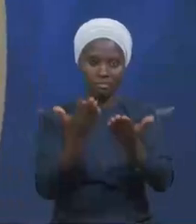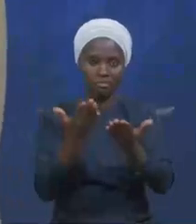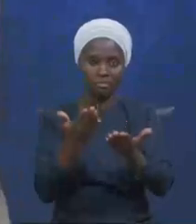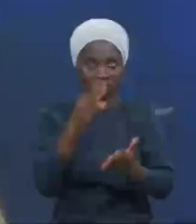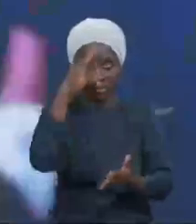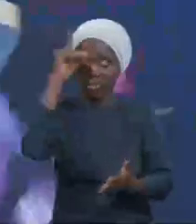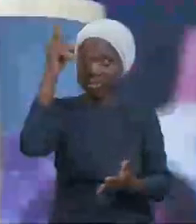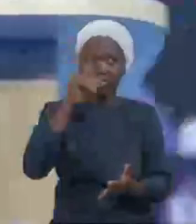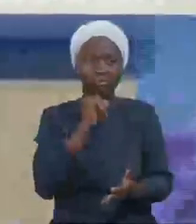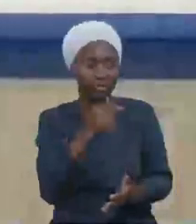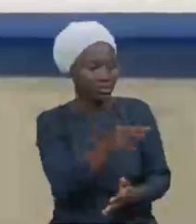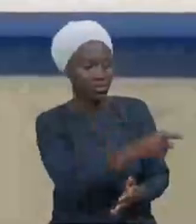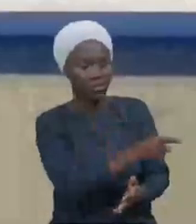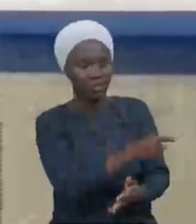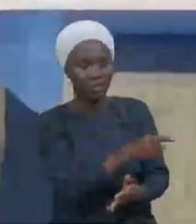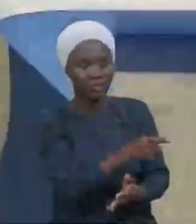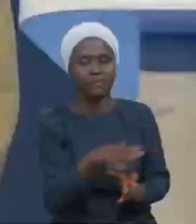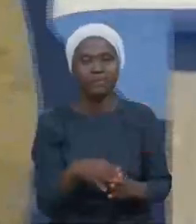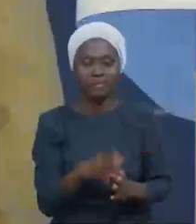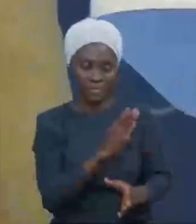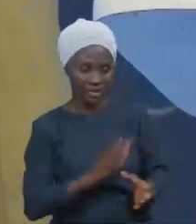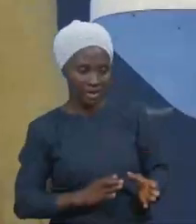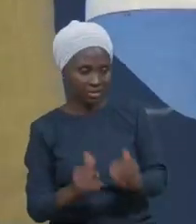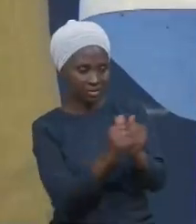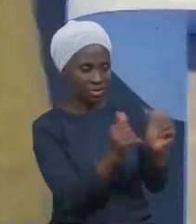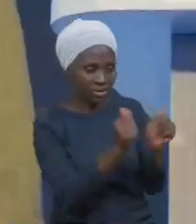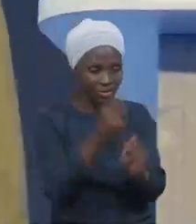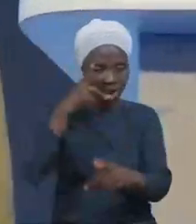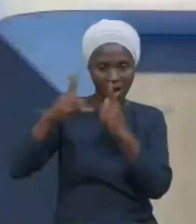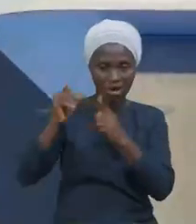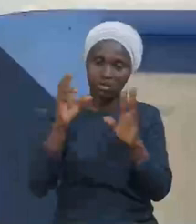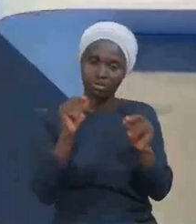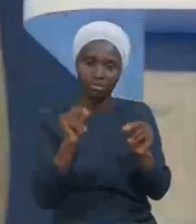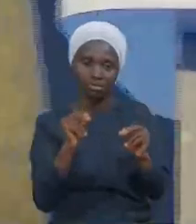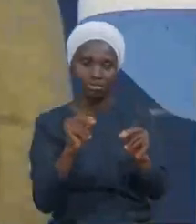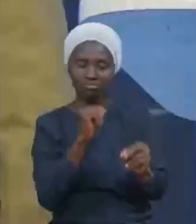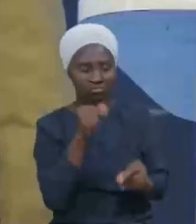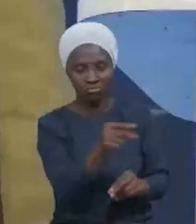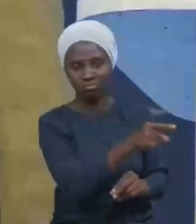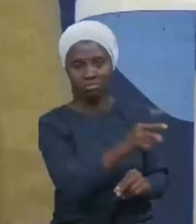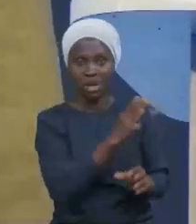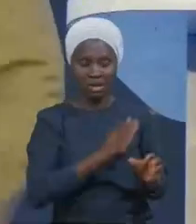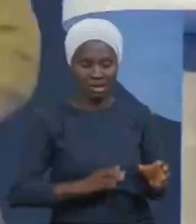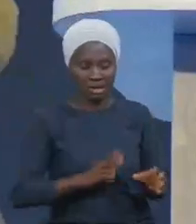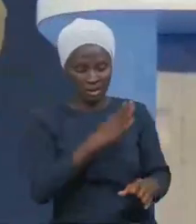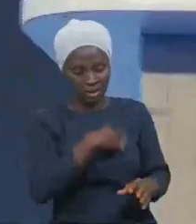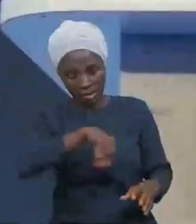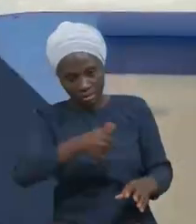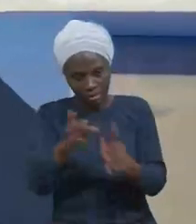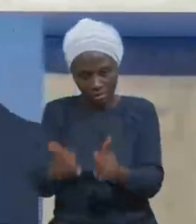Christ et prophète, non, pas eux. Christ et une autre personne, pas eux.